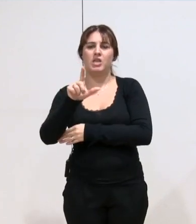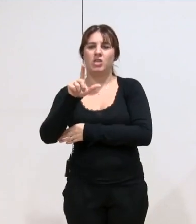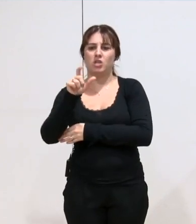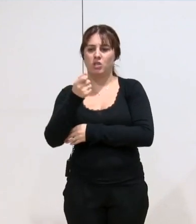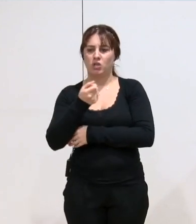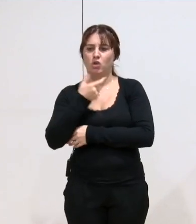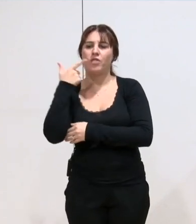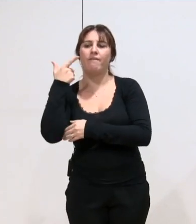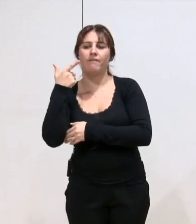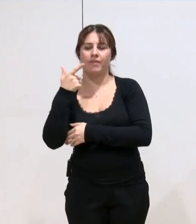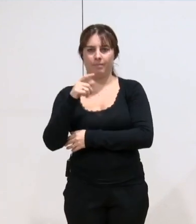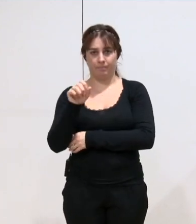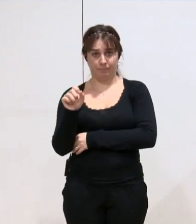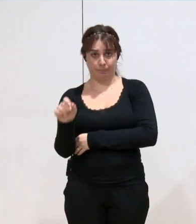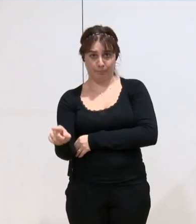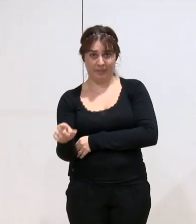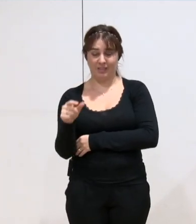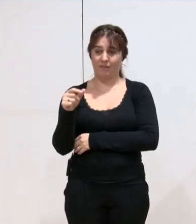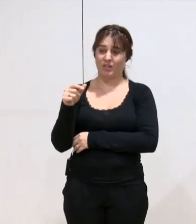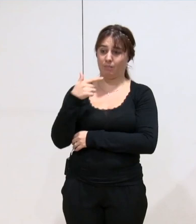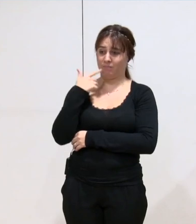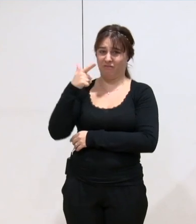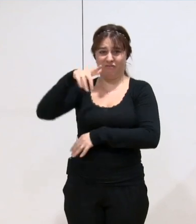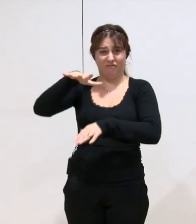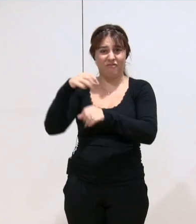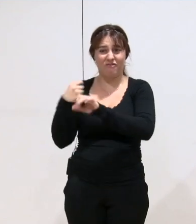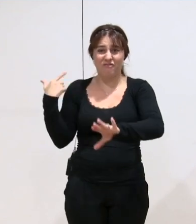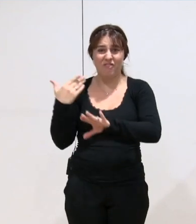bref, c'est un quart de siècle d'exil sportif.